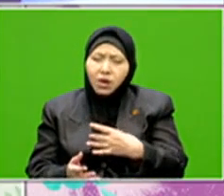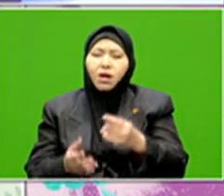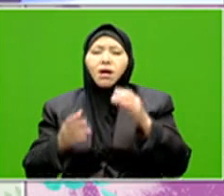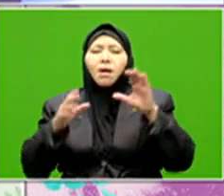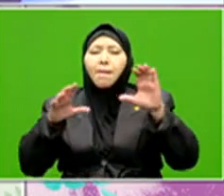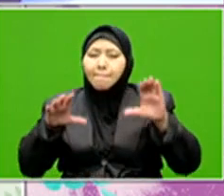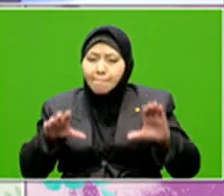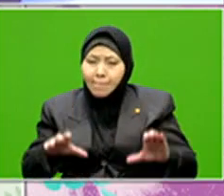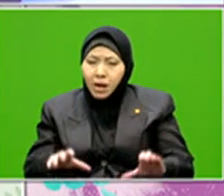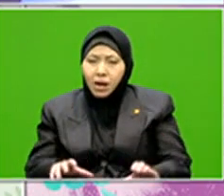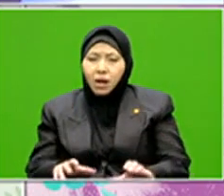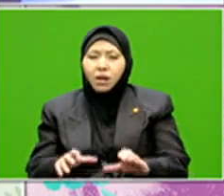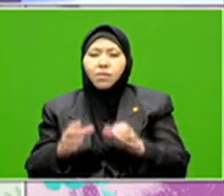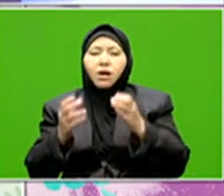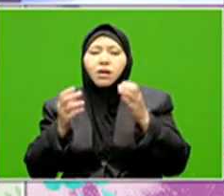يعبد